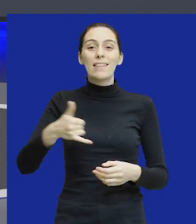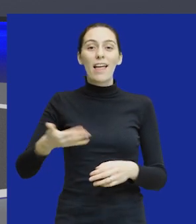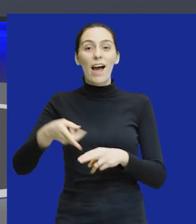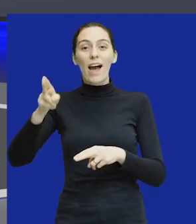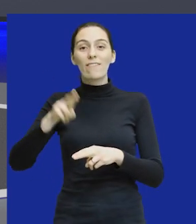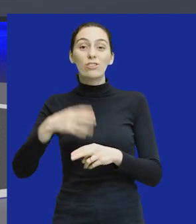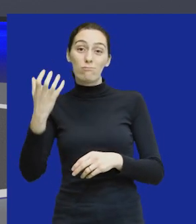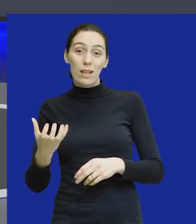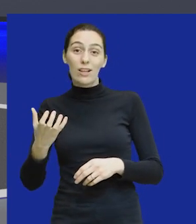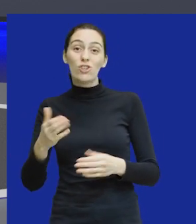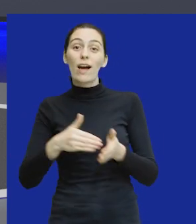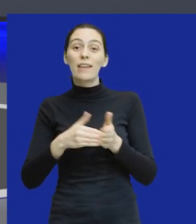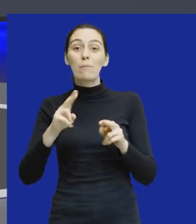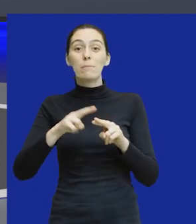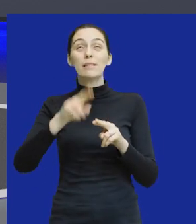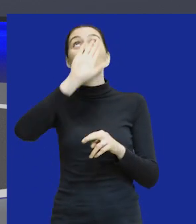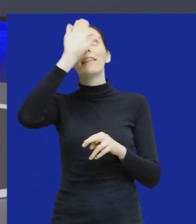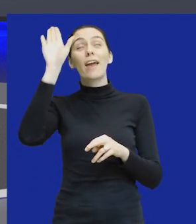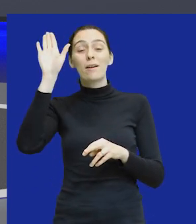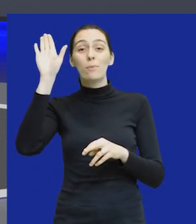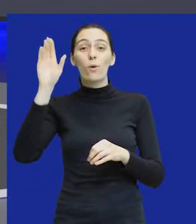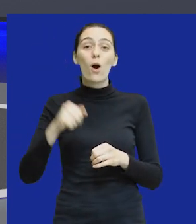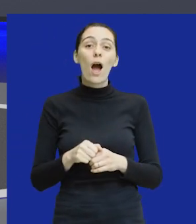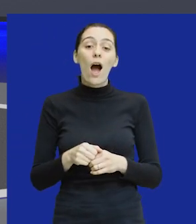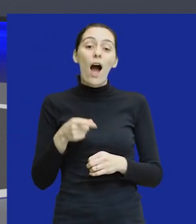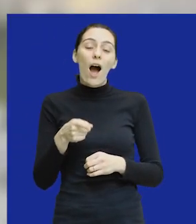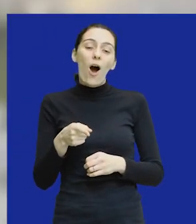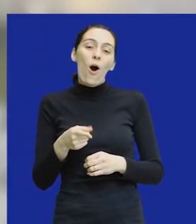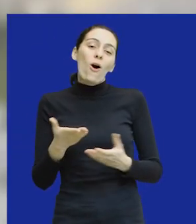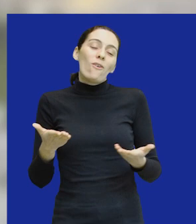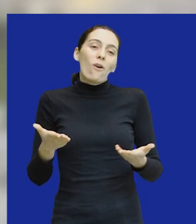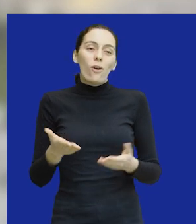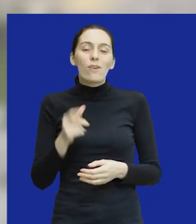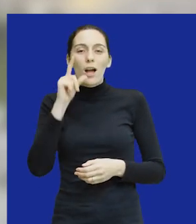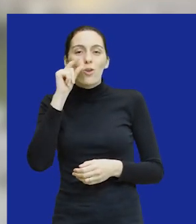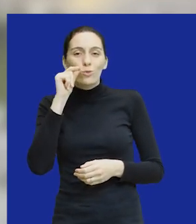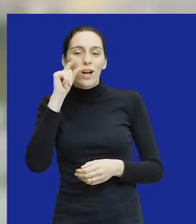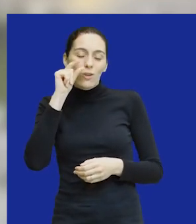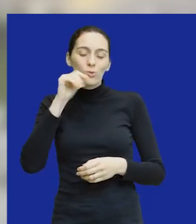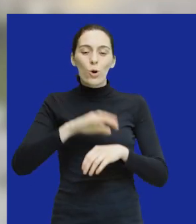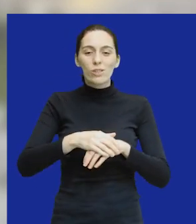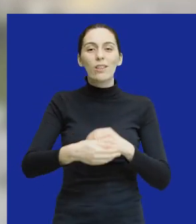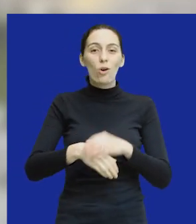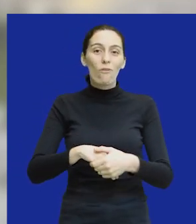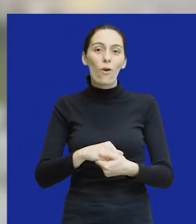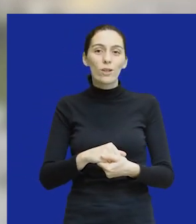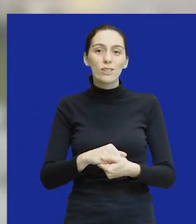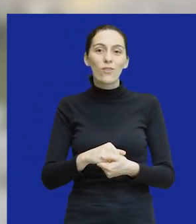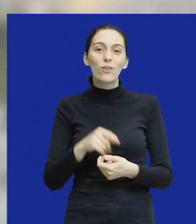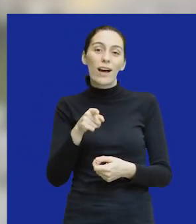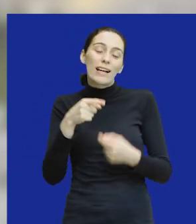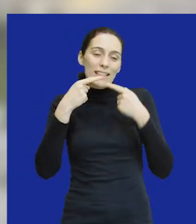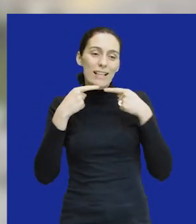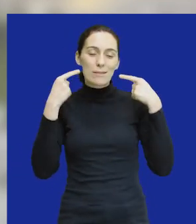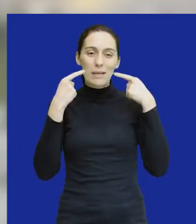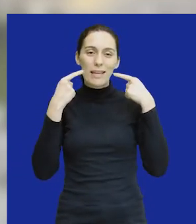A najveća plaća bi trebala biti na nebu, ja se nadam, jednog dana, a ovo je čisto nekakva ljudska. Ono, ljudska mala satisfakcija